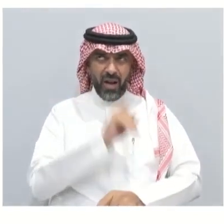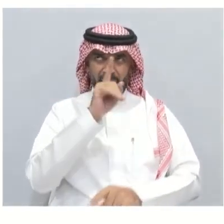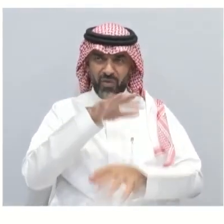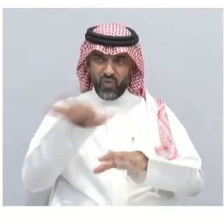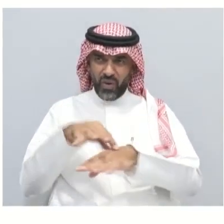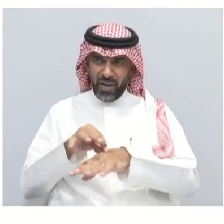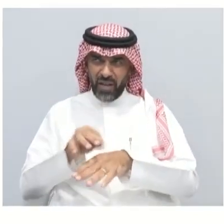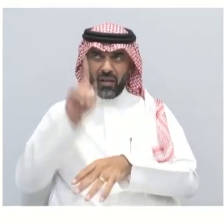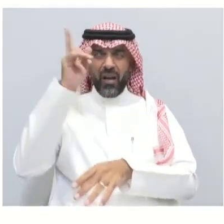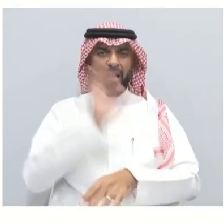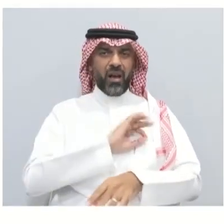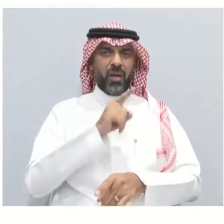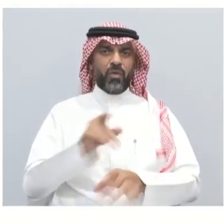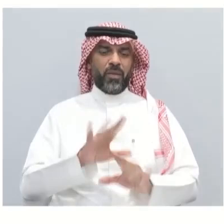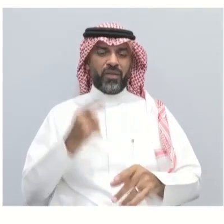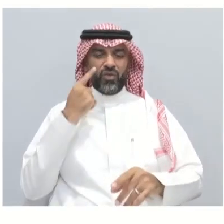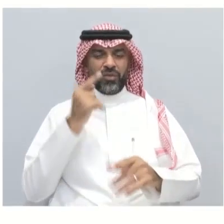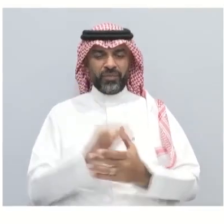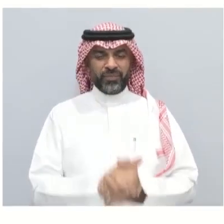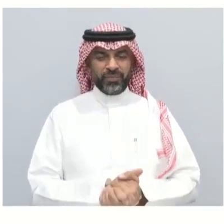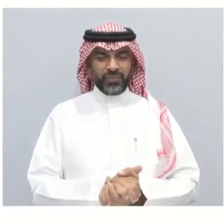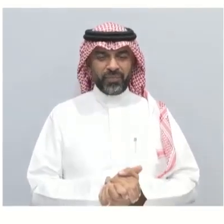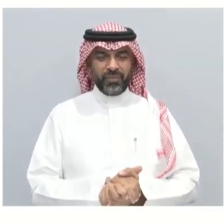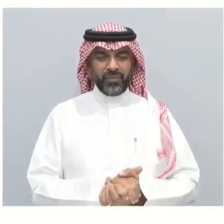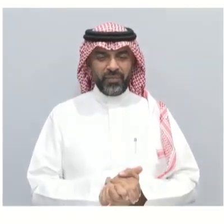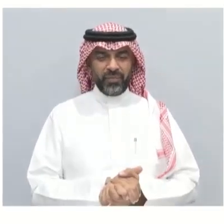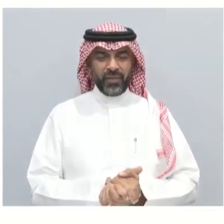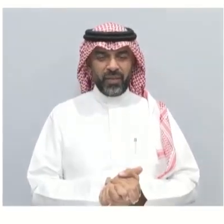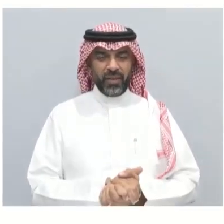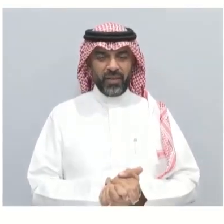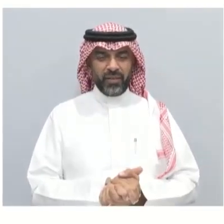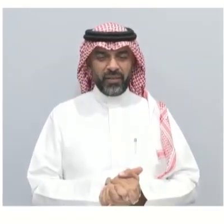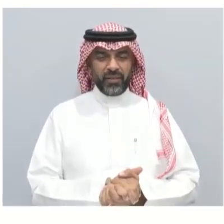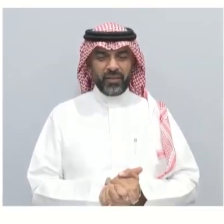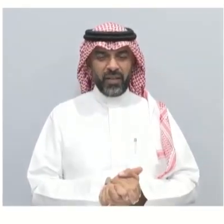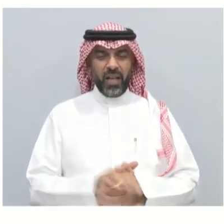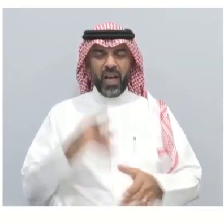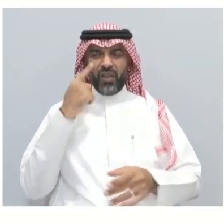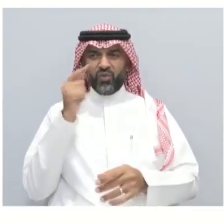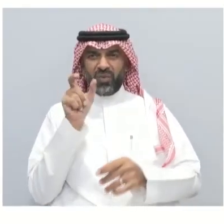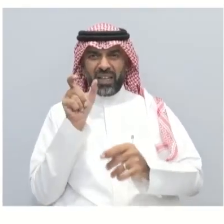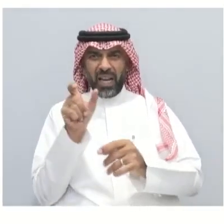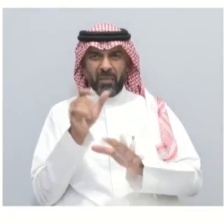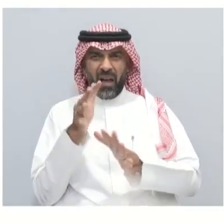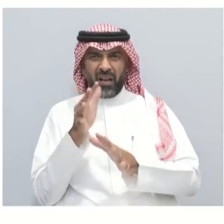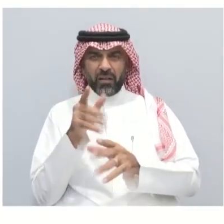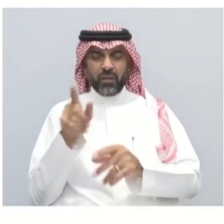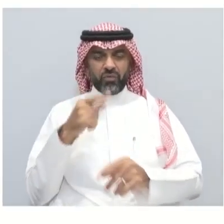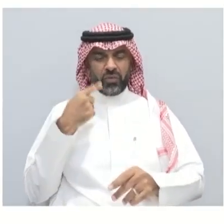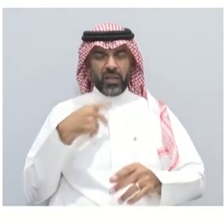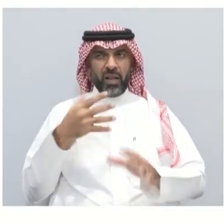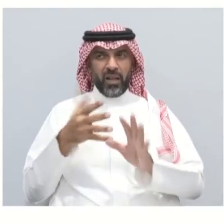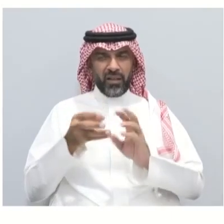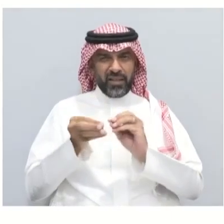الاخطاء الاملائيه نقوم بعمل تدقيق املائي بالضغط على الزر الفاره الايمن واختيار الكلمه الصحيحه اذا لم اجدها انا